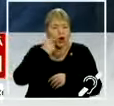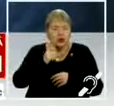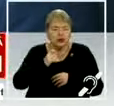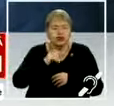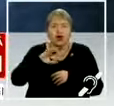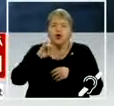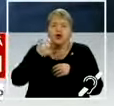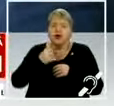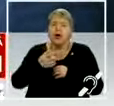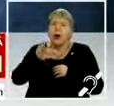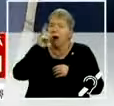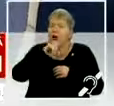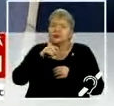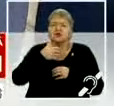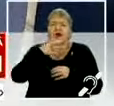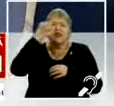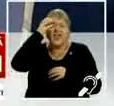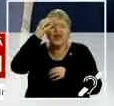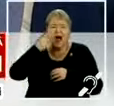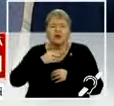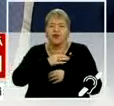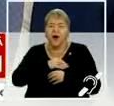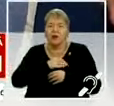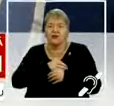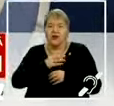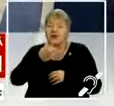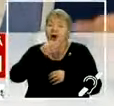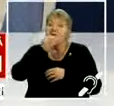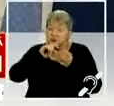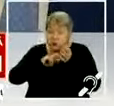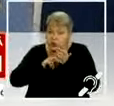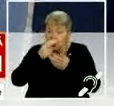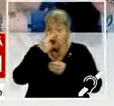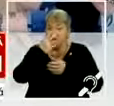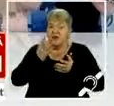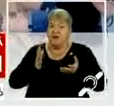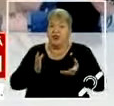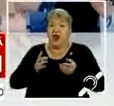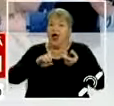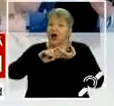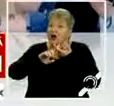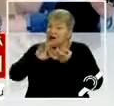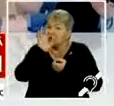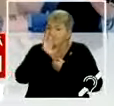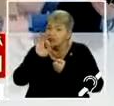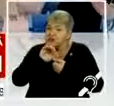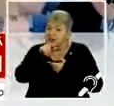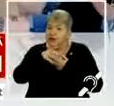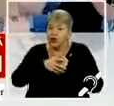CNATCU au avut un punct de vedere al acestei teze de doctorat și au spus că ea este originală.